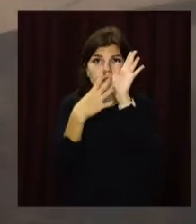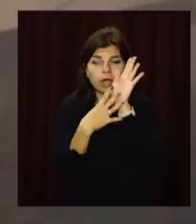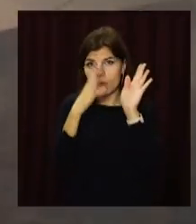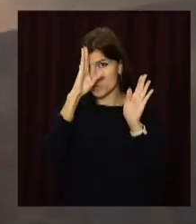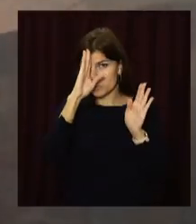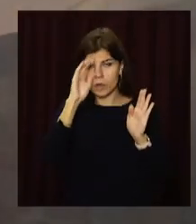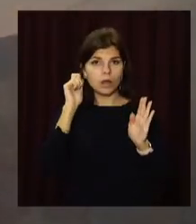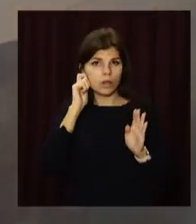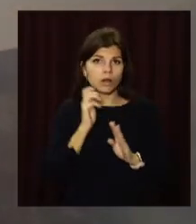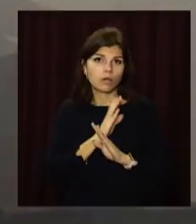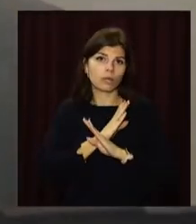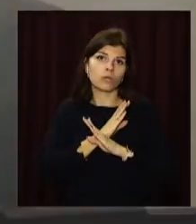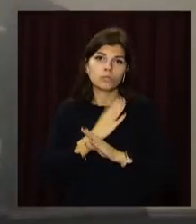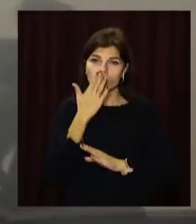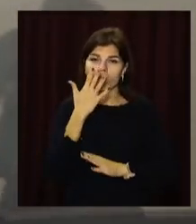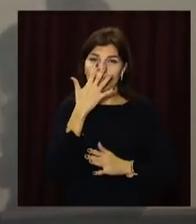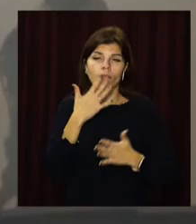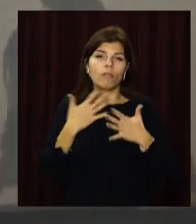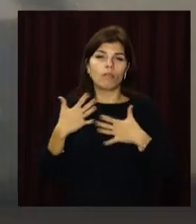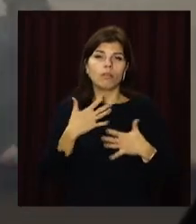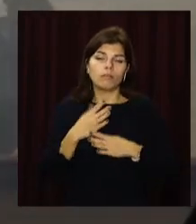49-річного чоловіка.